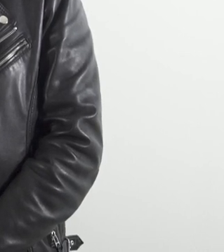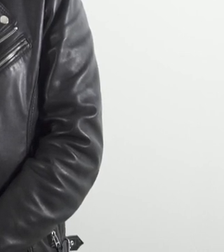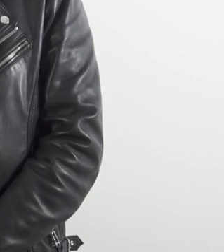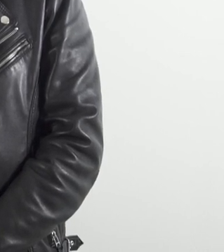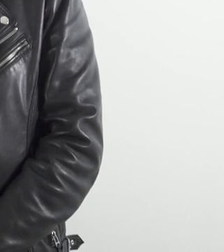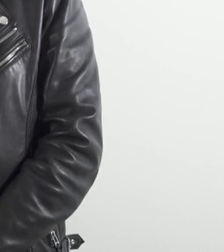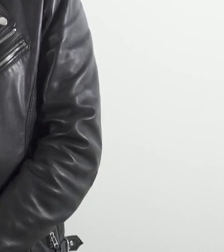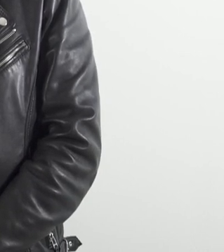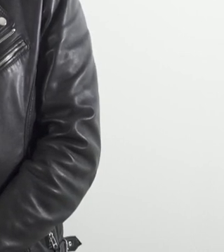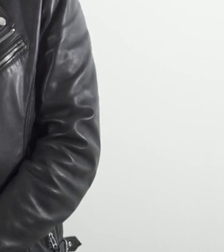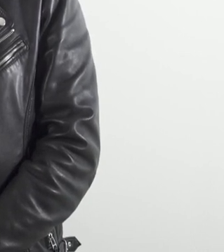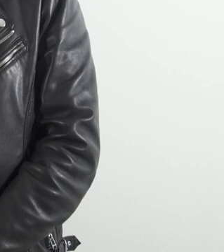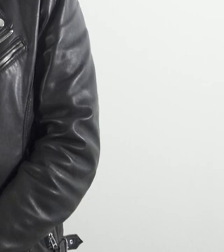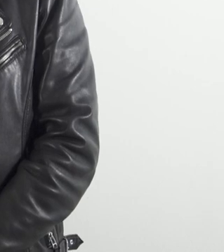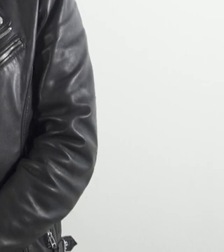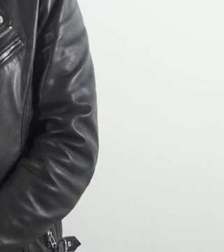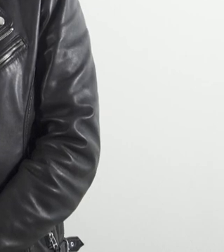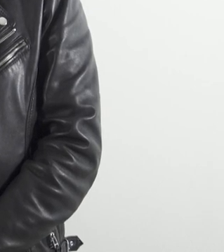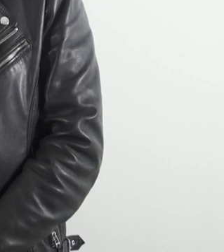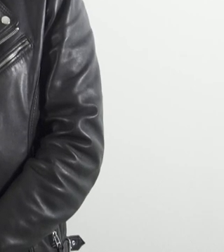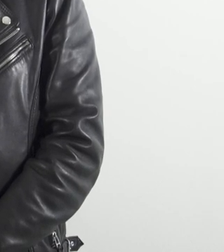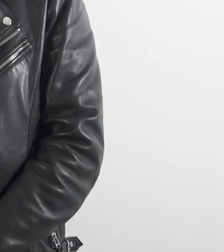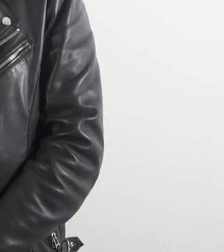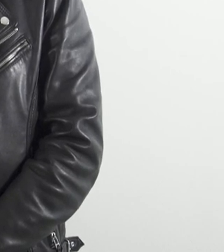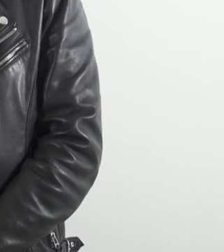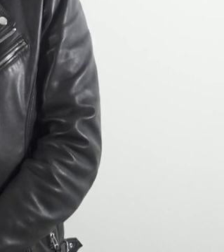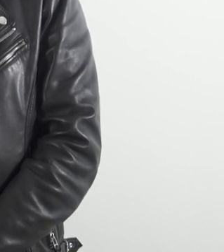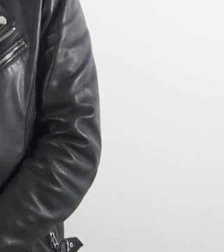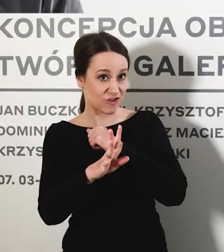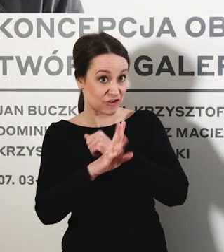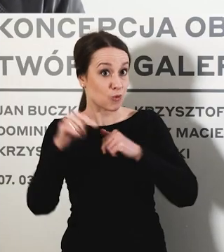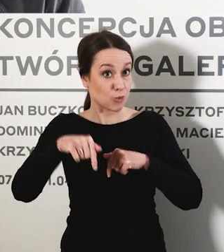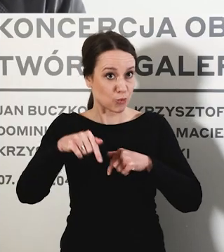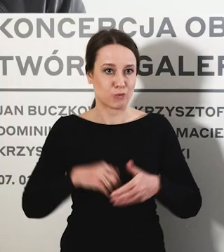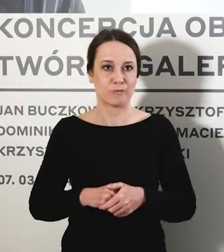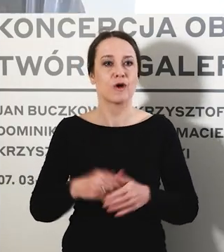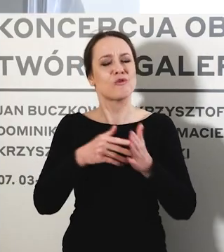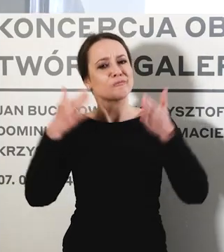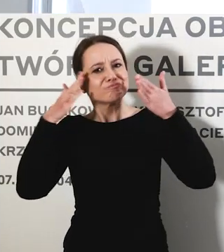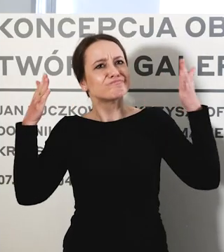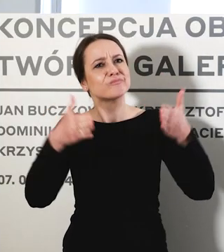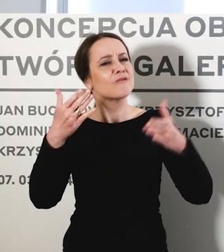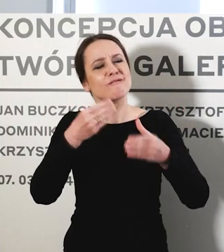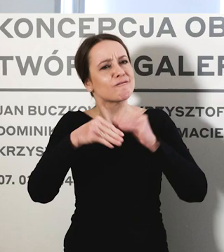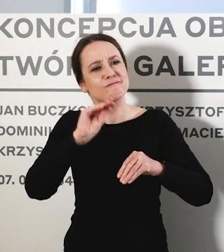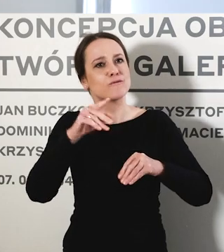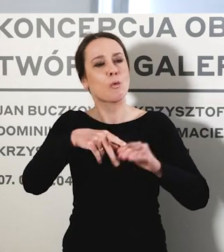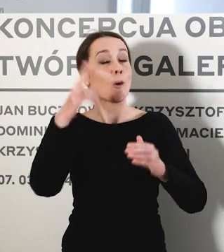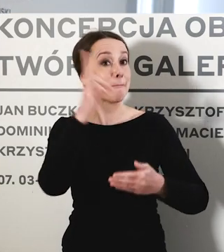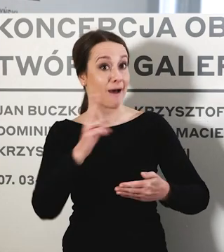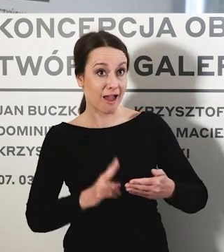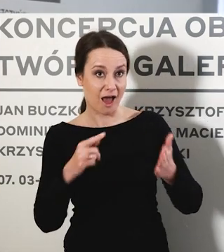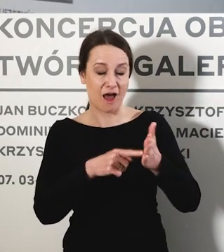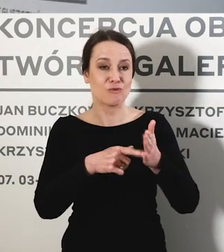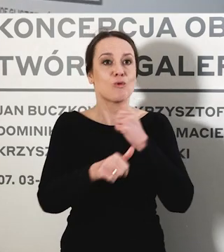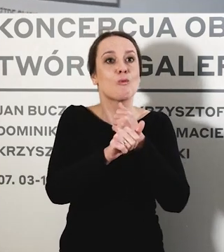budującym program galerii w latach 90-tych odnosiło się ono wówczas w dużym stopniu do malarstwa poszerzając